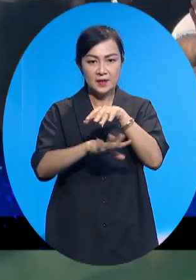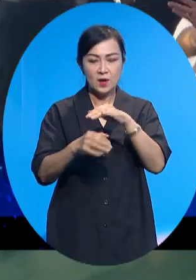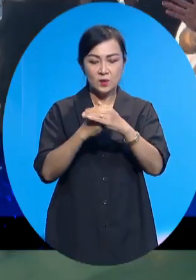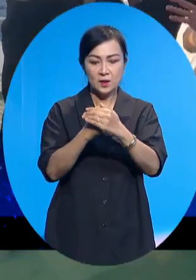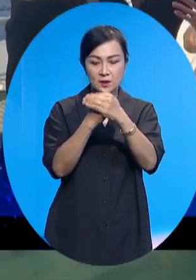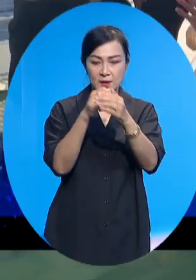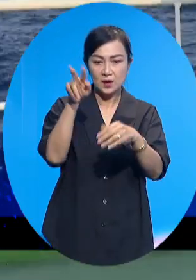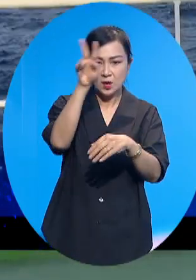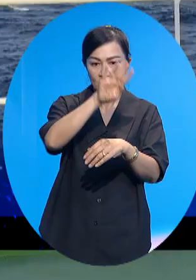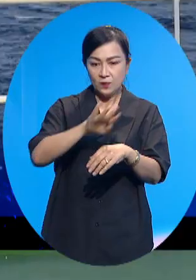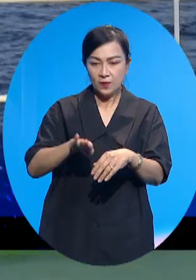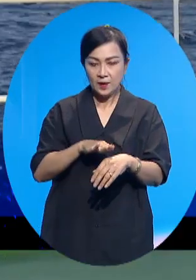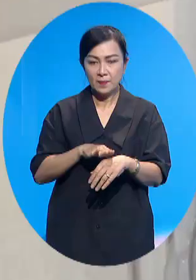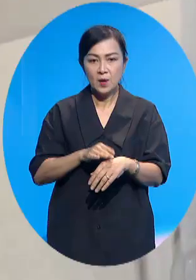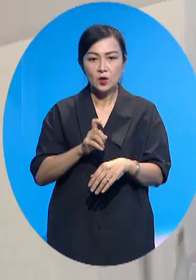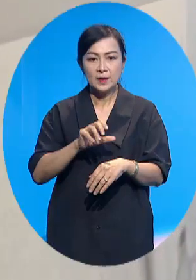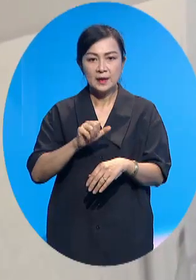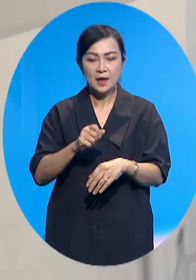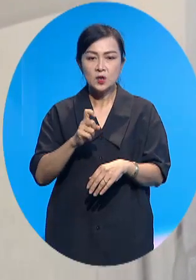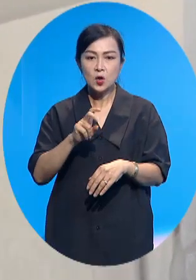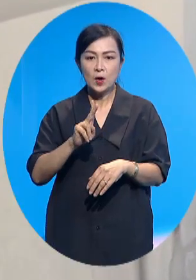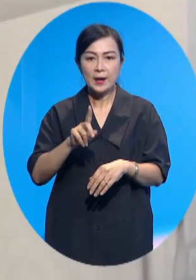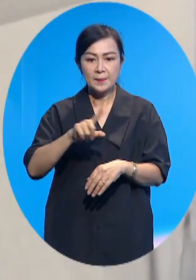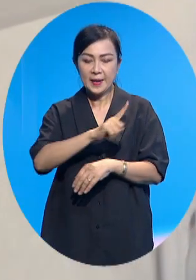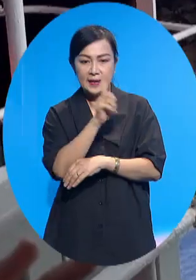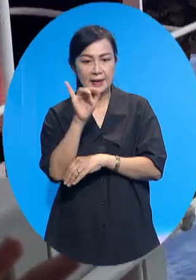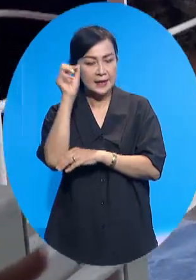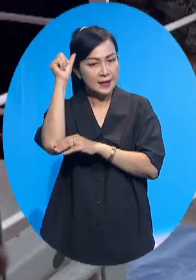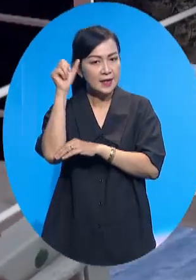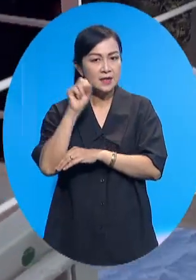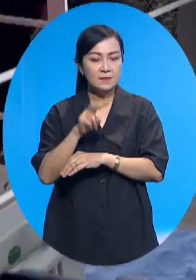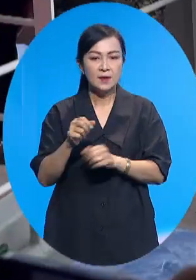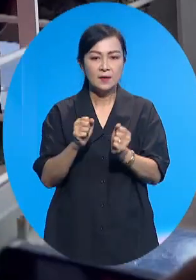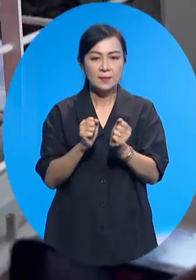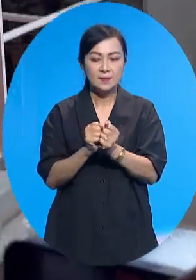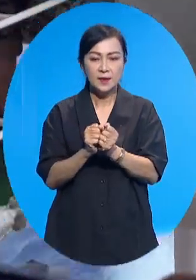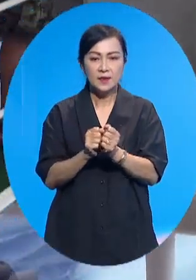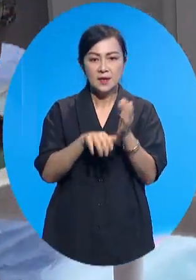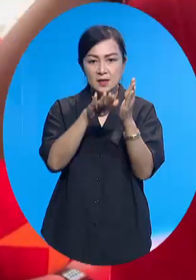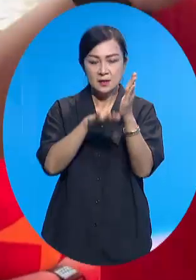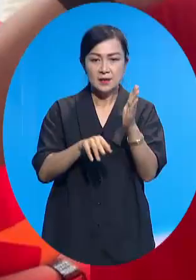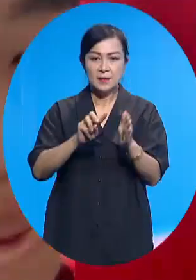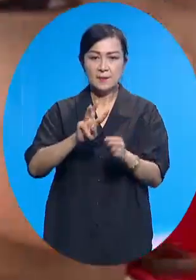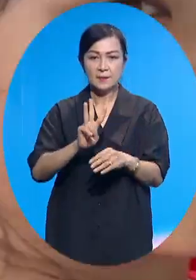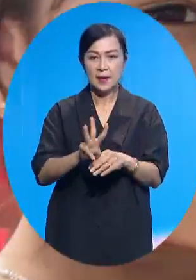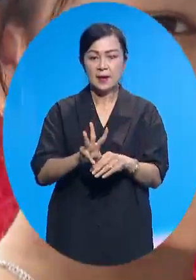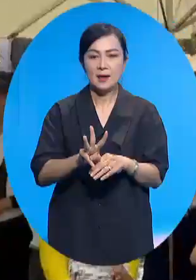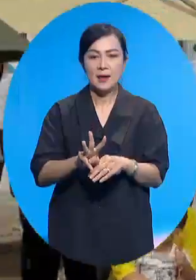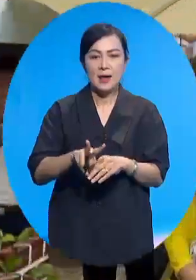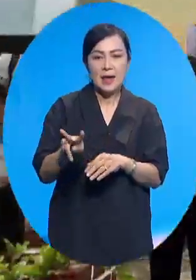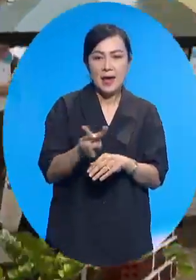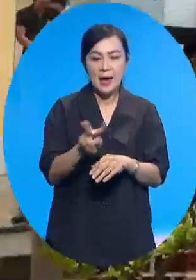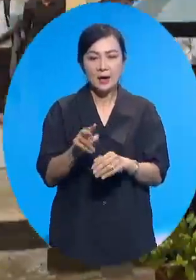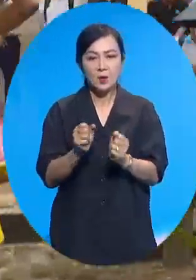Đoàn Thiên Ân và Đỗ Hà đã có 7 ngày ý nghĩa với hải trình sinh viên với biển đảo tổ quốc năm 2023 cả